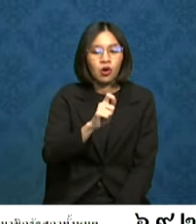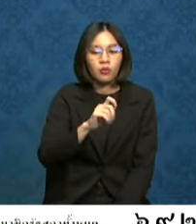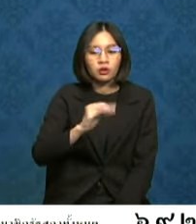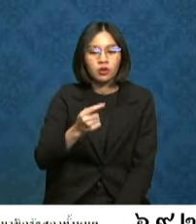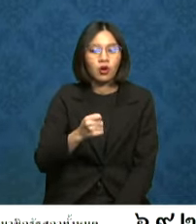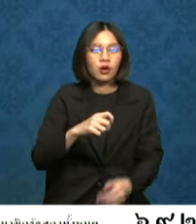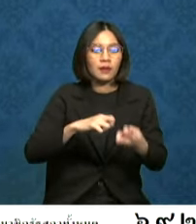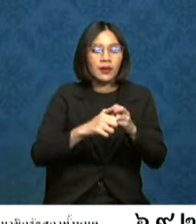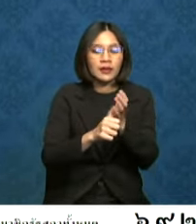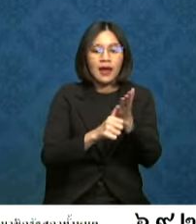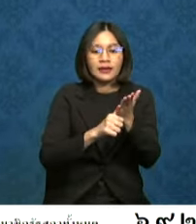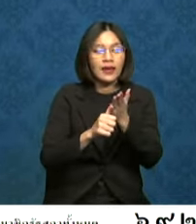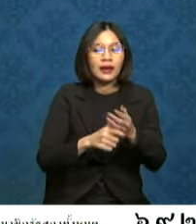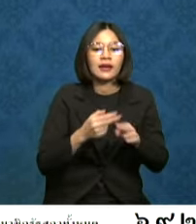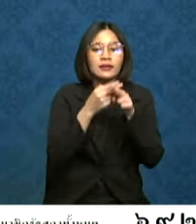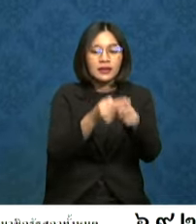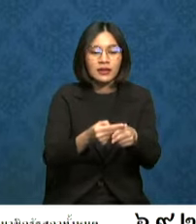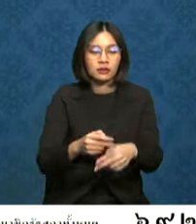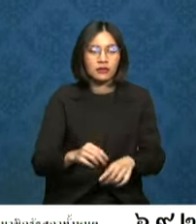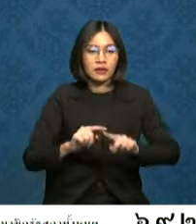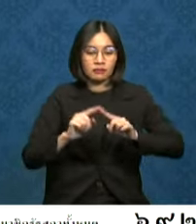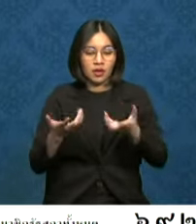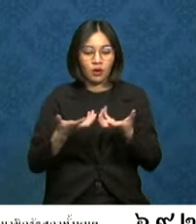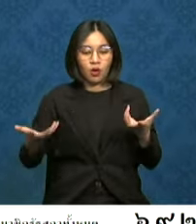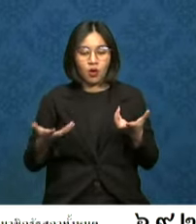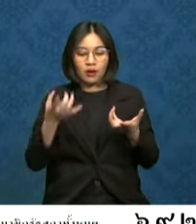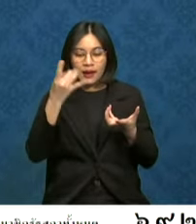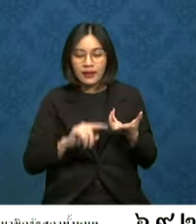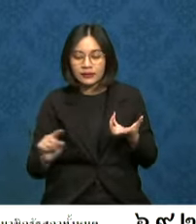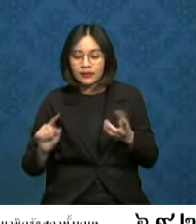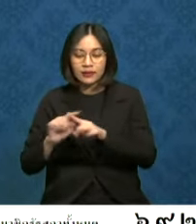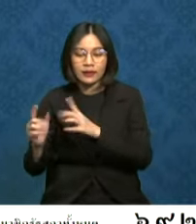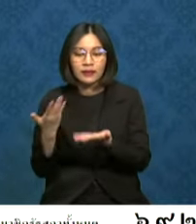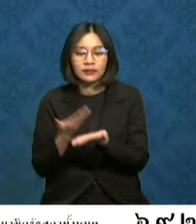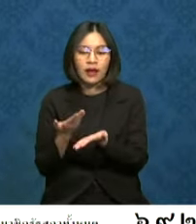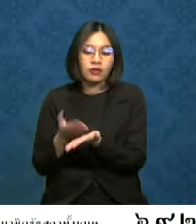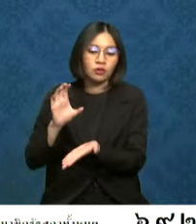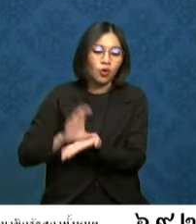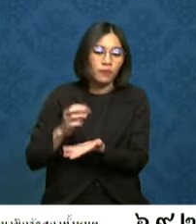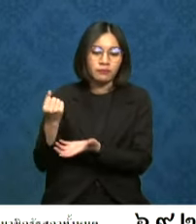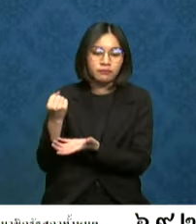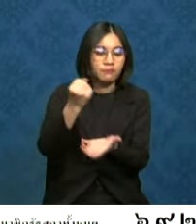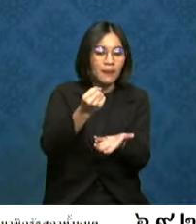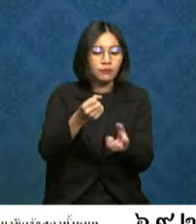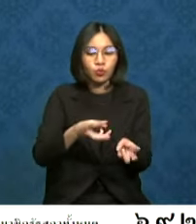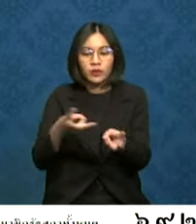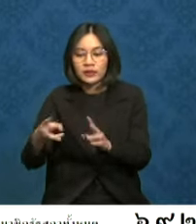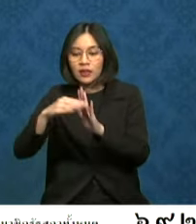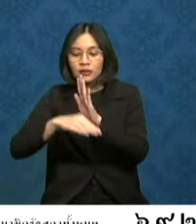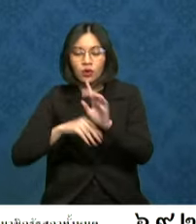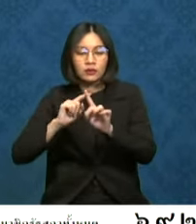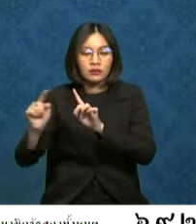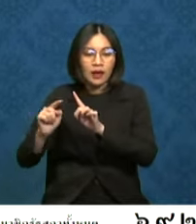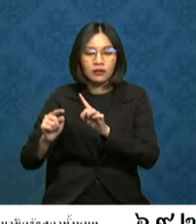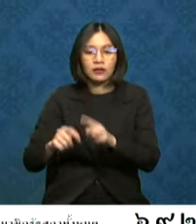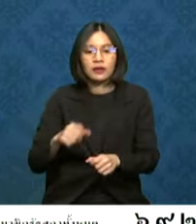Seb suppliersผ่าน 6 มาตรการที่ท่านคิขึมาแต่ไม่ได้มเคื่องไม้รื่องมือ ไม่ได้มีงบประมาณหรือวิธีการอะไรทจะทำให